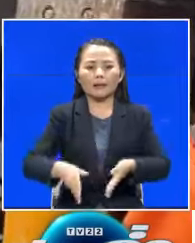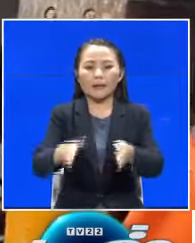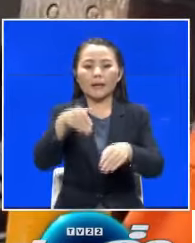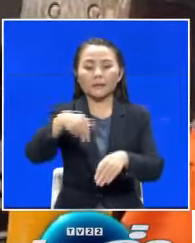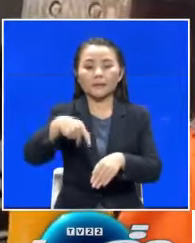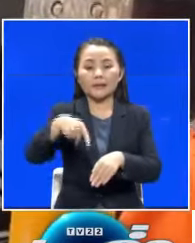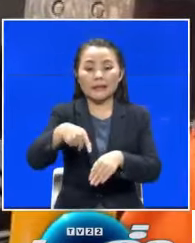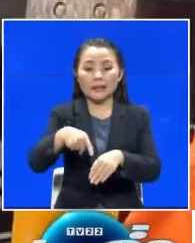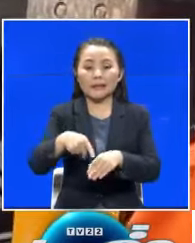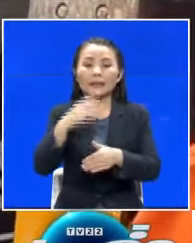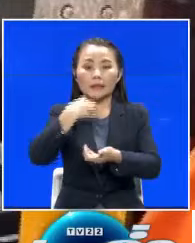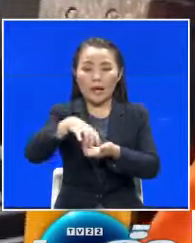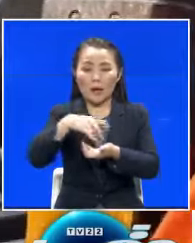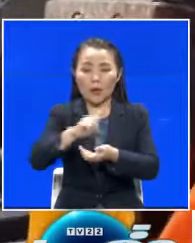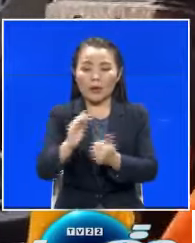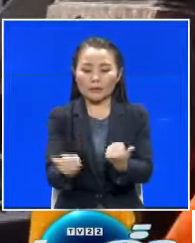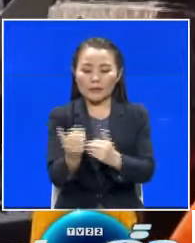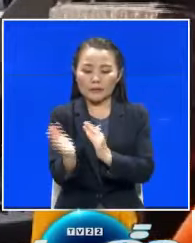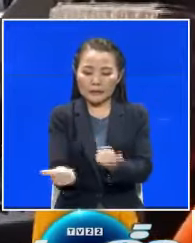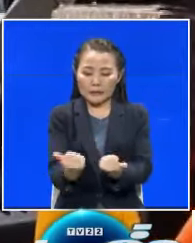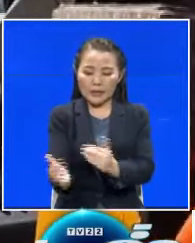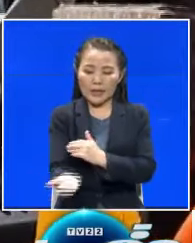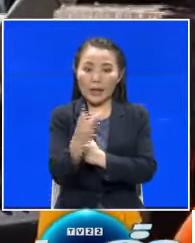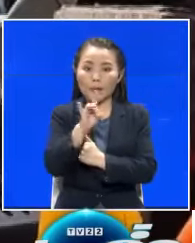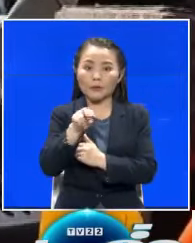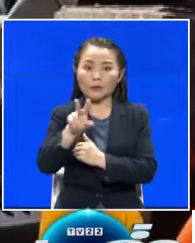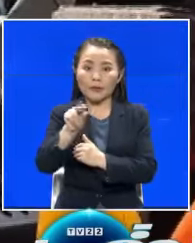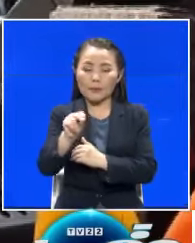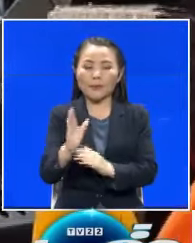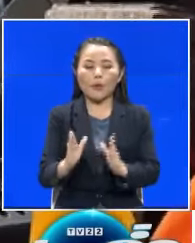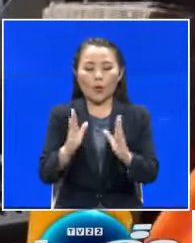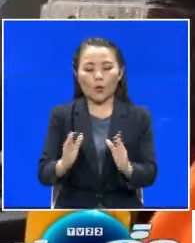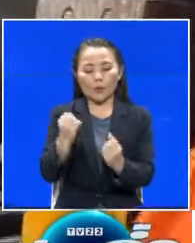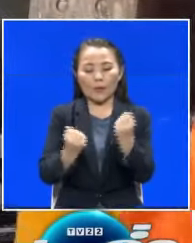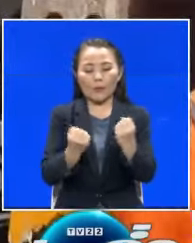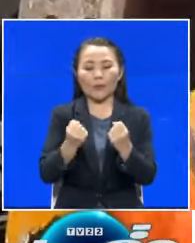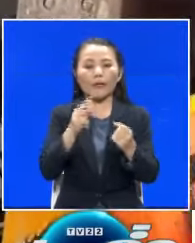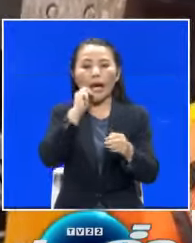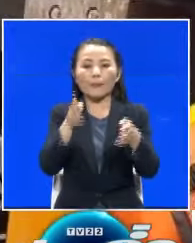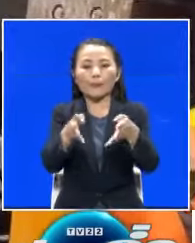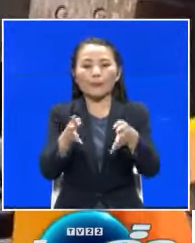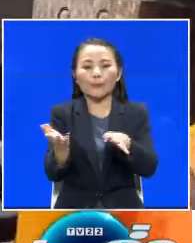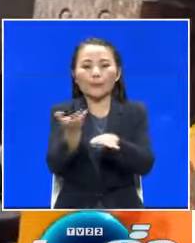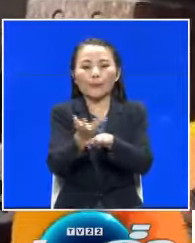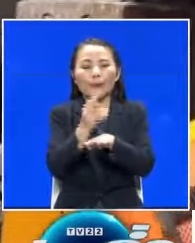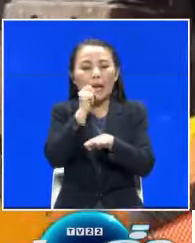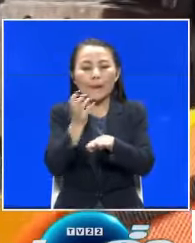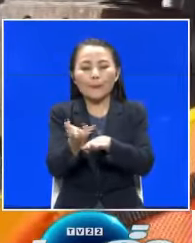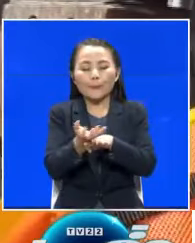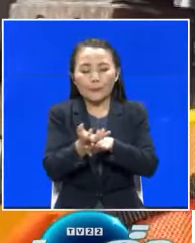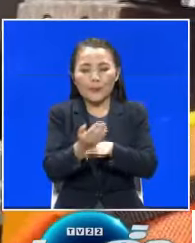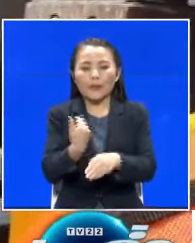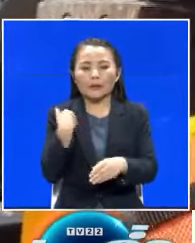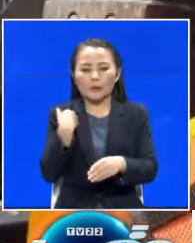นะคะว่าเมื่อเวลาประมาณ 8:30 วันเดียวกันผู้ก่อเหตุขับขี่รถบรรทุกน้ำมายังที่บริเวณทางพิเศษด่านเก็บ